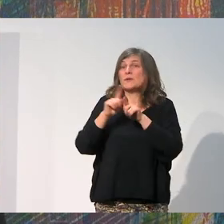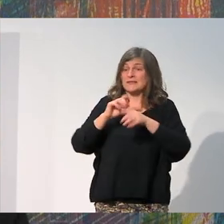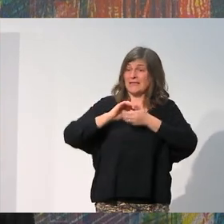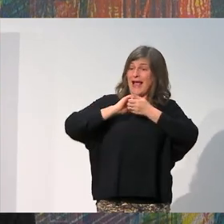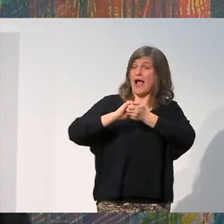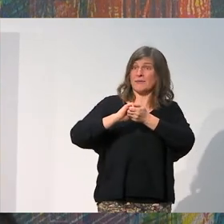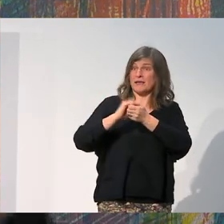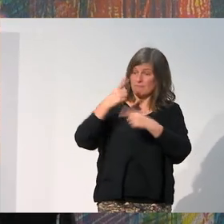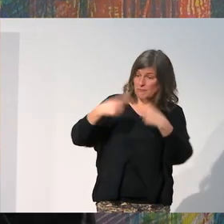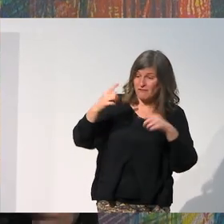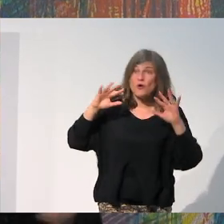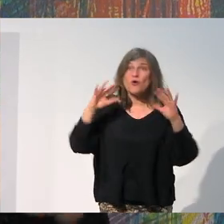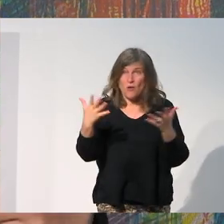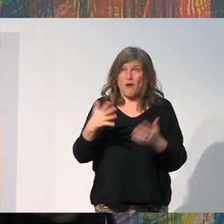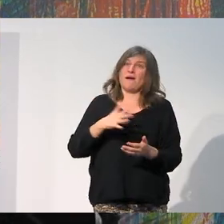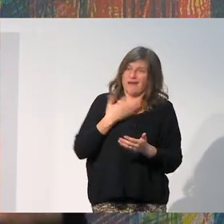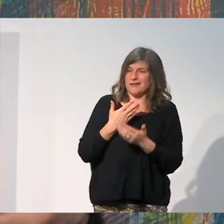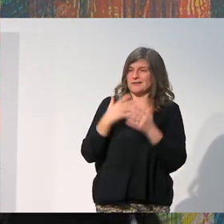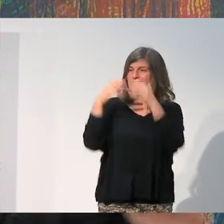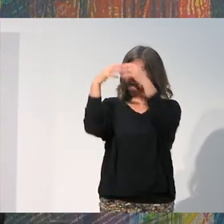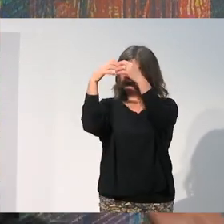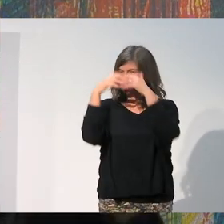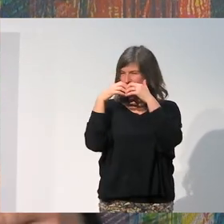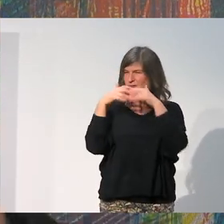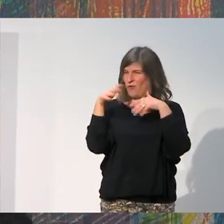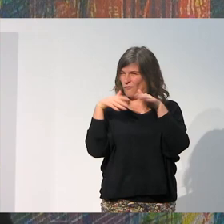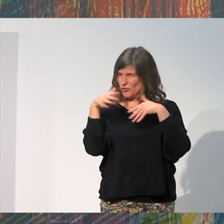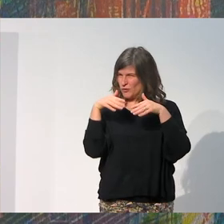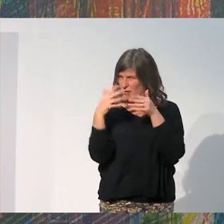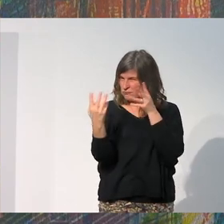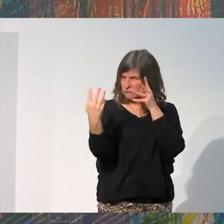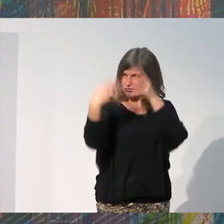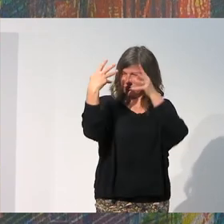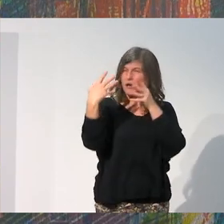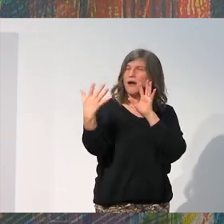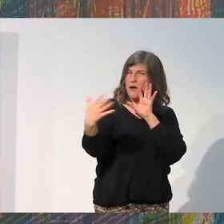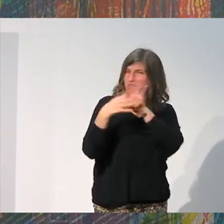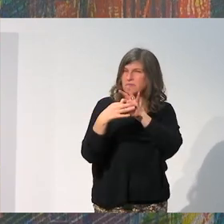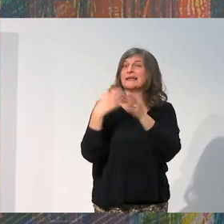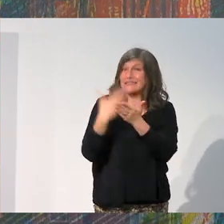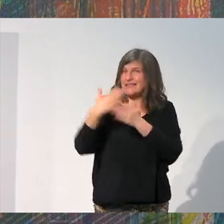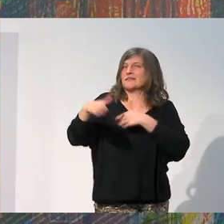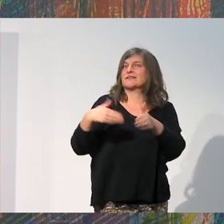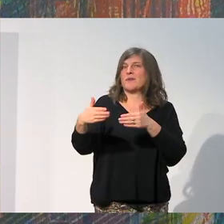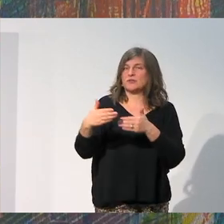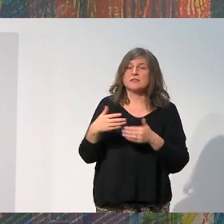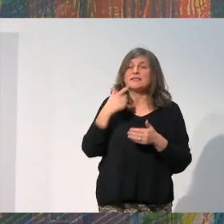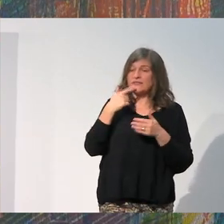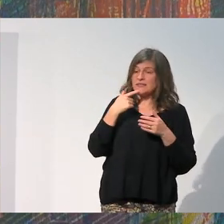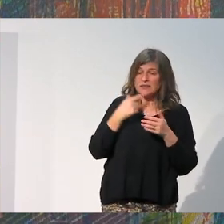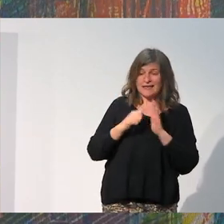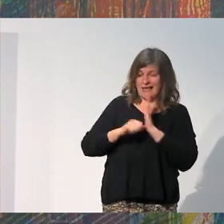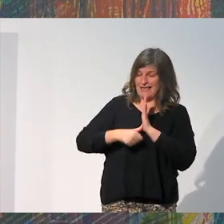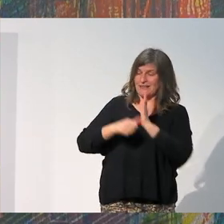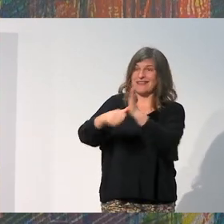quelqu'un. Et c'est donc pour ça, je reviens par un détour un peu long à ce que je disais au début, c'est que le fondement de la vie sociale, ce n'est pas l'identité